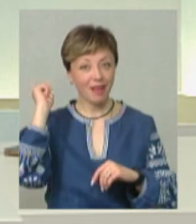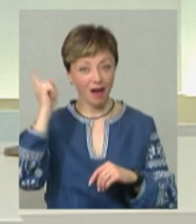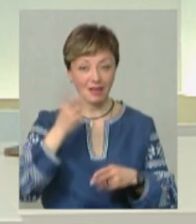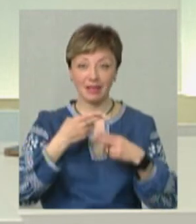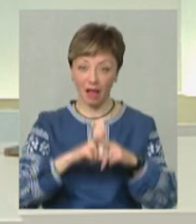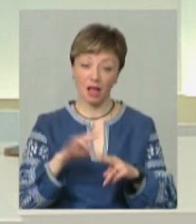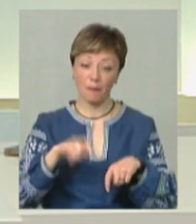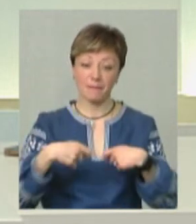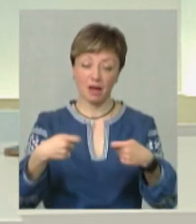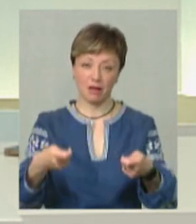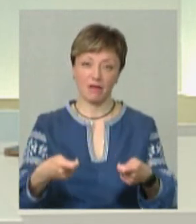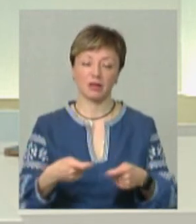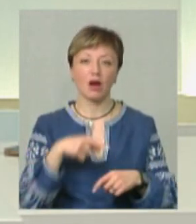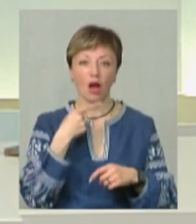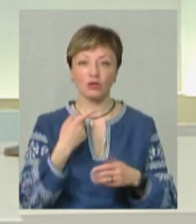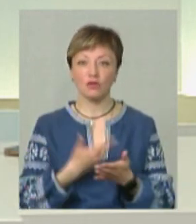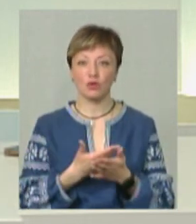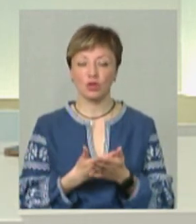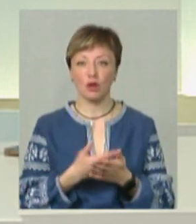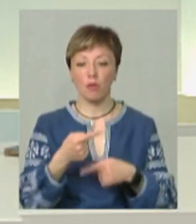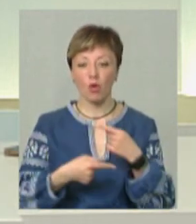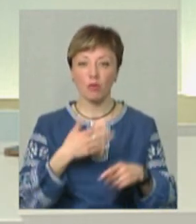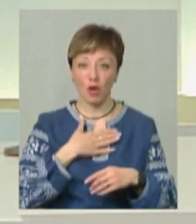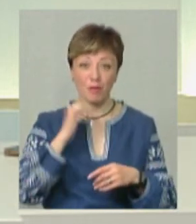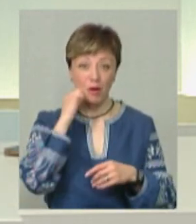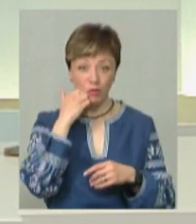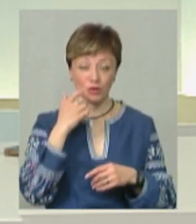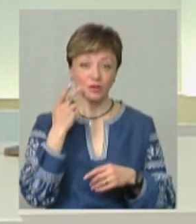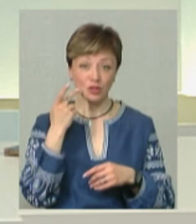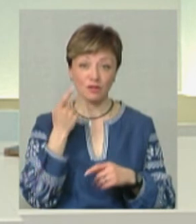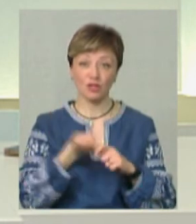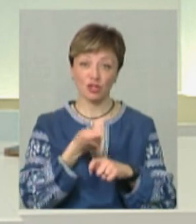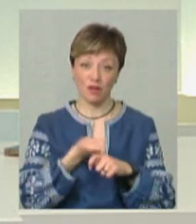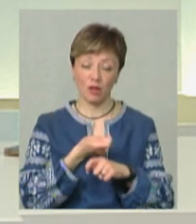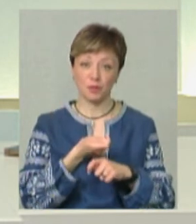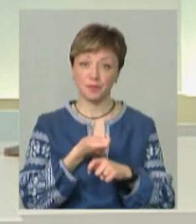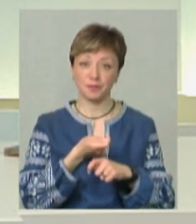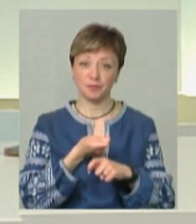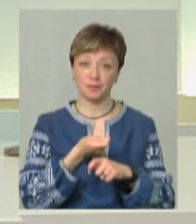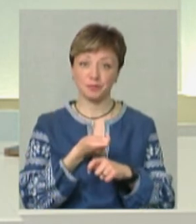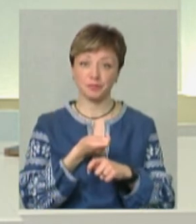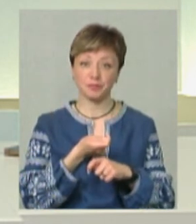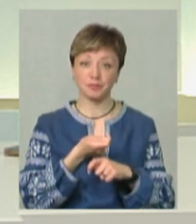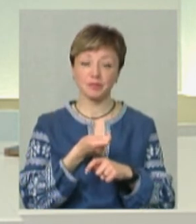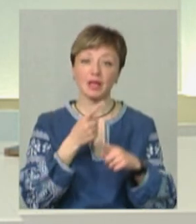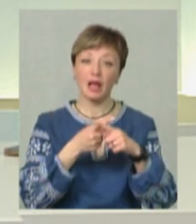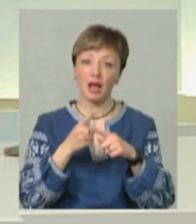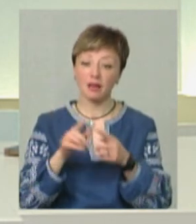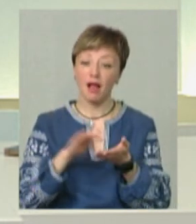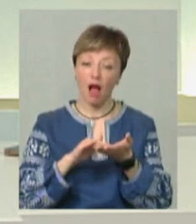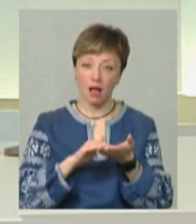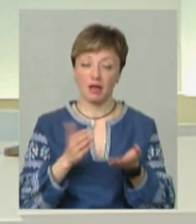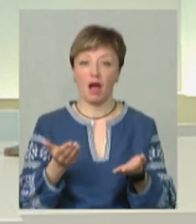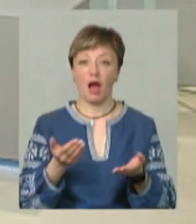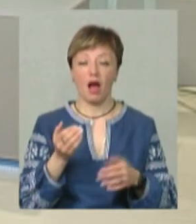технік і передавати. Тому що, кажу, ось покоління моєї бабусі зачасту вишивало техніками хрестик-гладь,